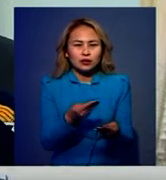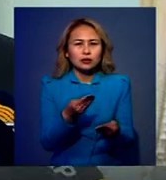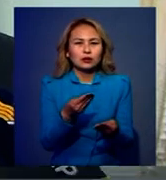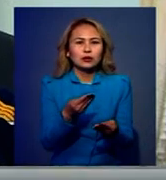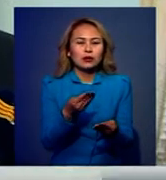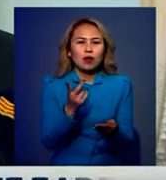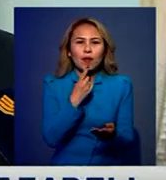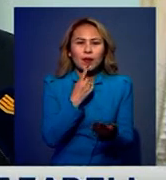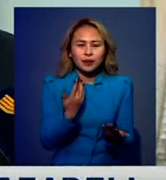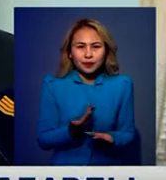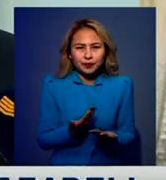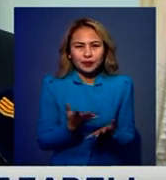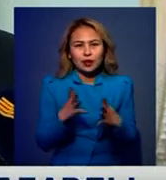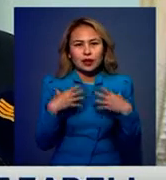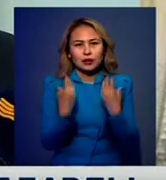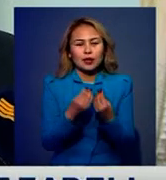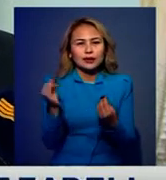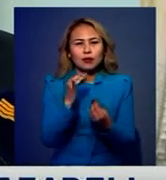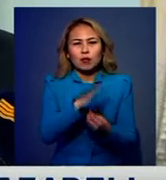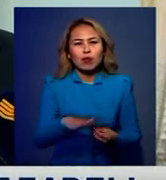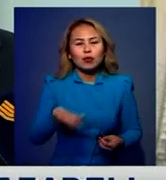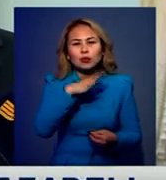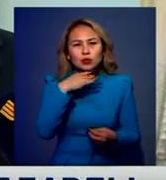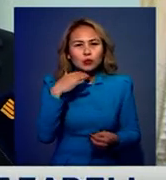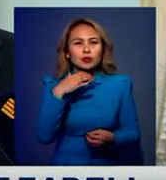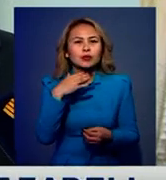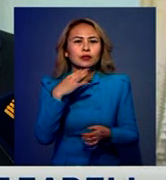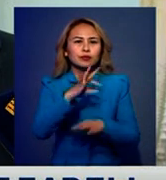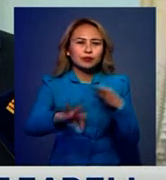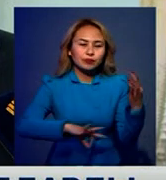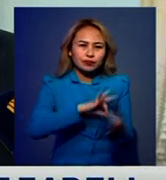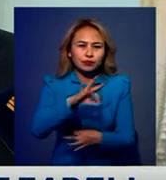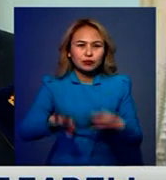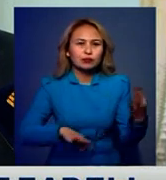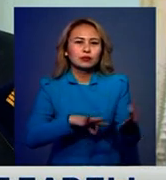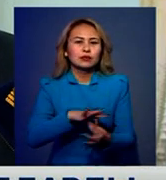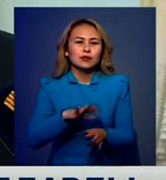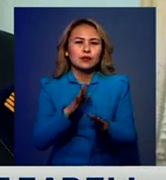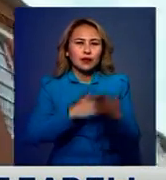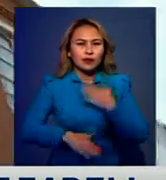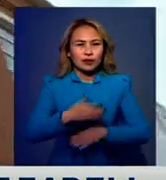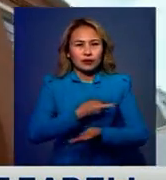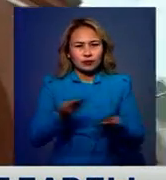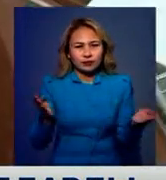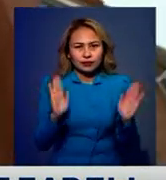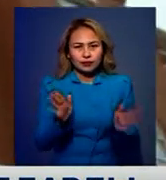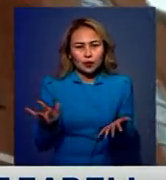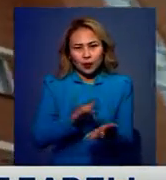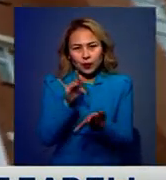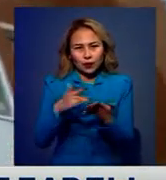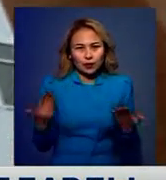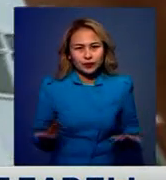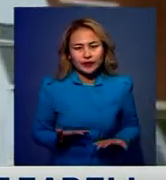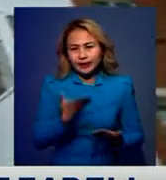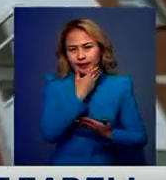аз қамтамасыз етілген отбасылар және көп балалы аналарға, жетім жесірлерге, мүгедектерге берілетін үйлер. Қаланың жаңа